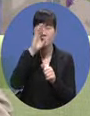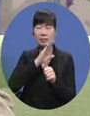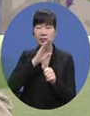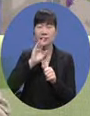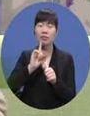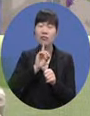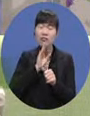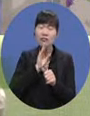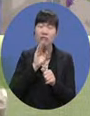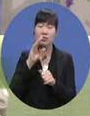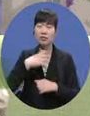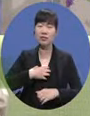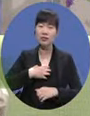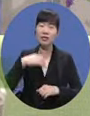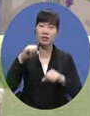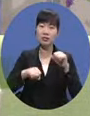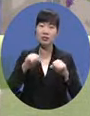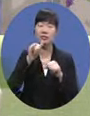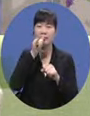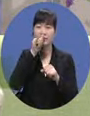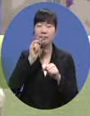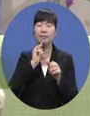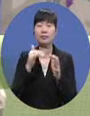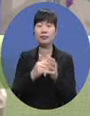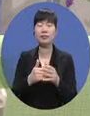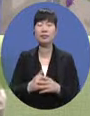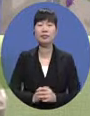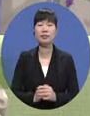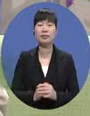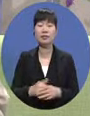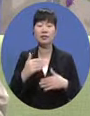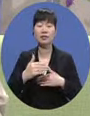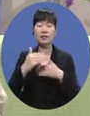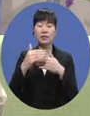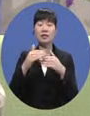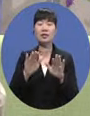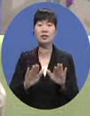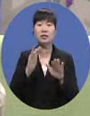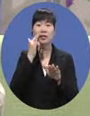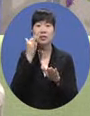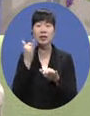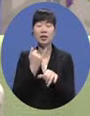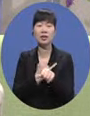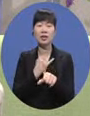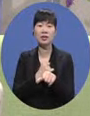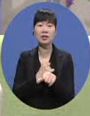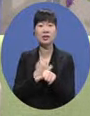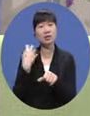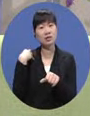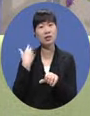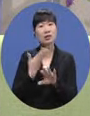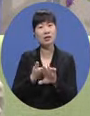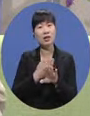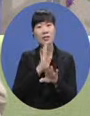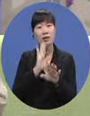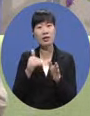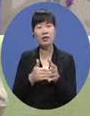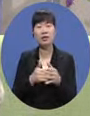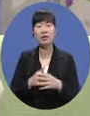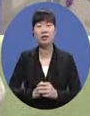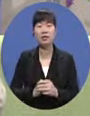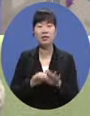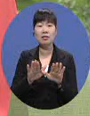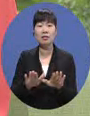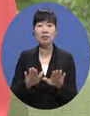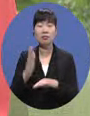않은 어떤 정말 걱정스러운 행동을 하게 되는 경우도 있어요. 그래서 단계별로 사실 부모가 해야 되는 역할이 네. 다르긴 합니다. 그렇군요.